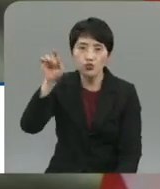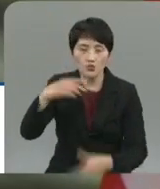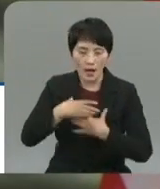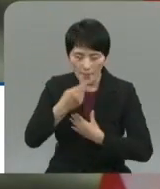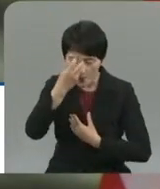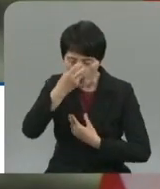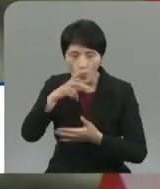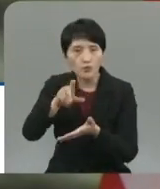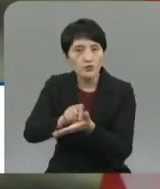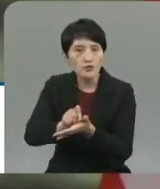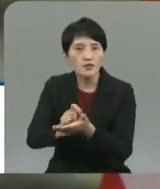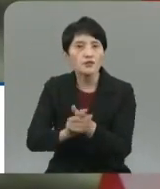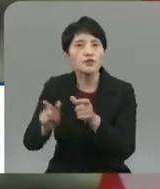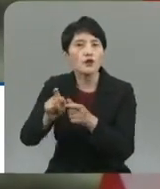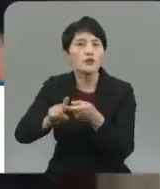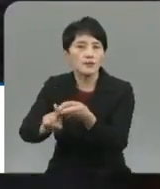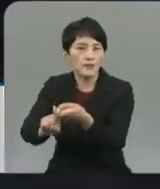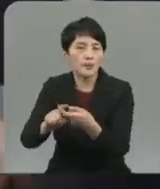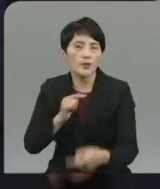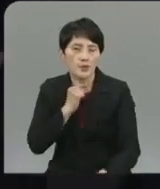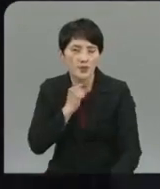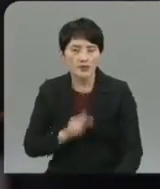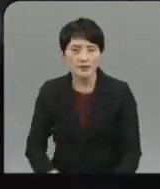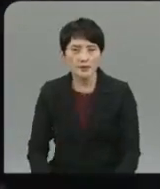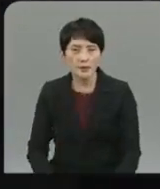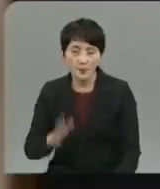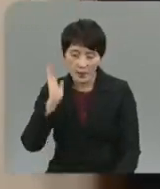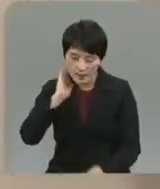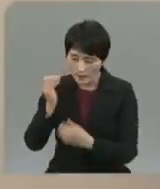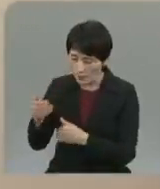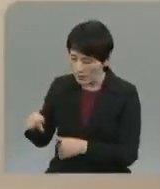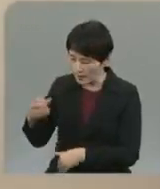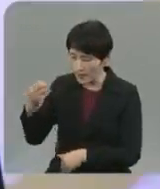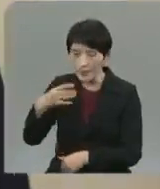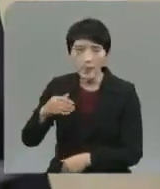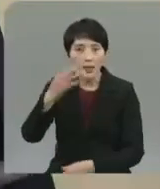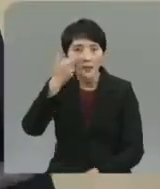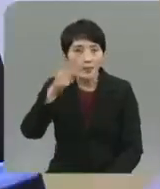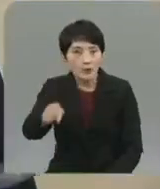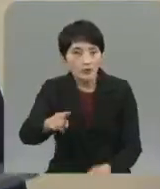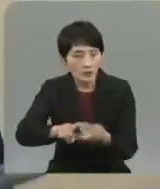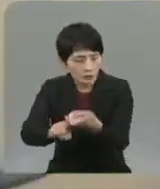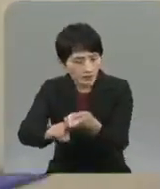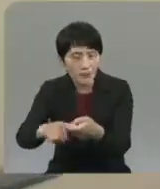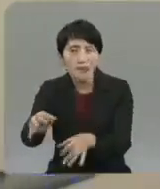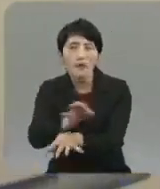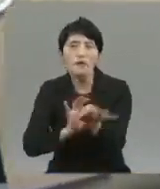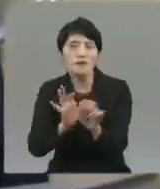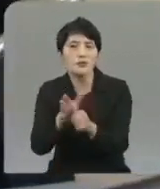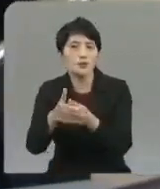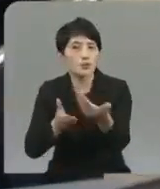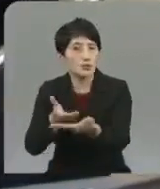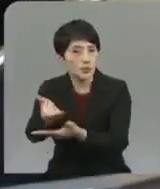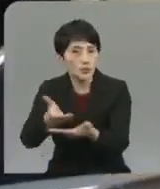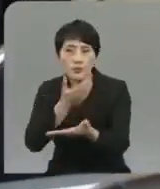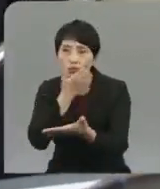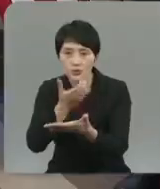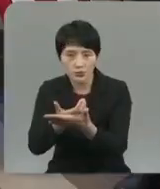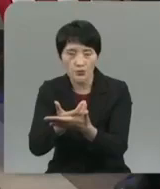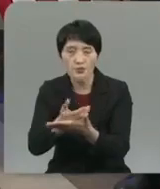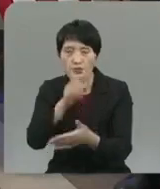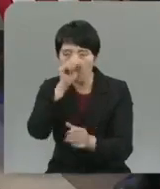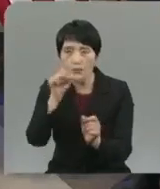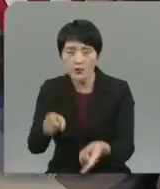は韓米同盟70周年の中心に宇宙同盟が据えられることを期待すると強調しまし